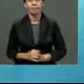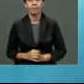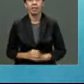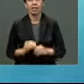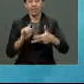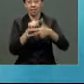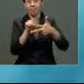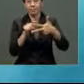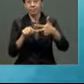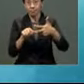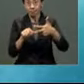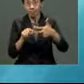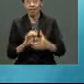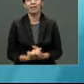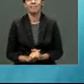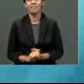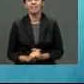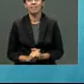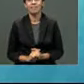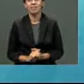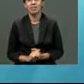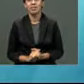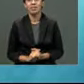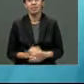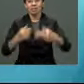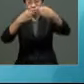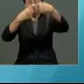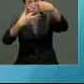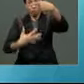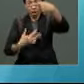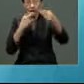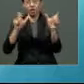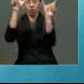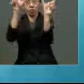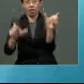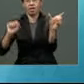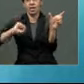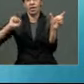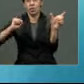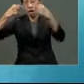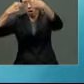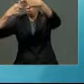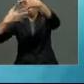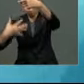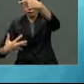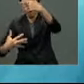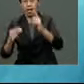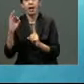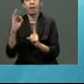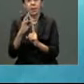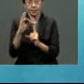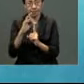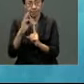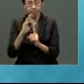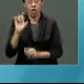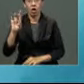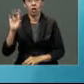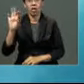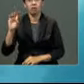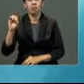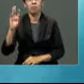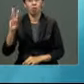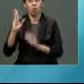นี้อยู่ในอันดับของลิสต์ที่ทางขวามือนะครับก็จะเห็นว่าปากีสถานเนี่ยนะครับ